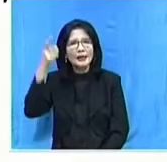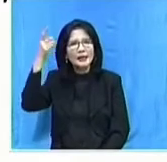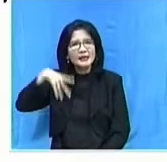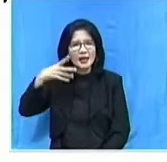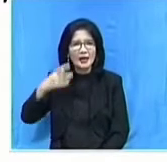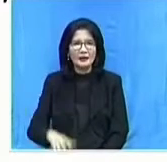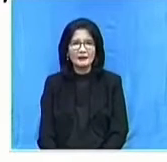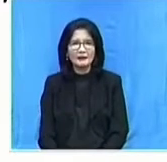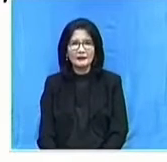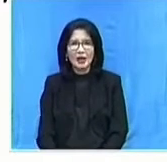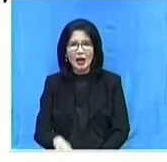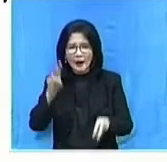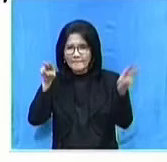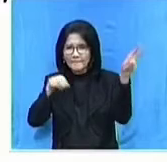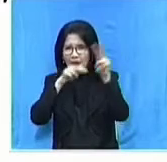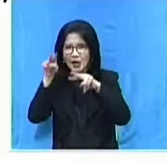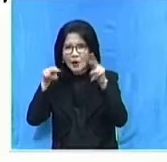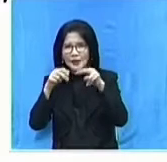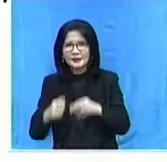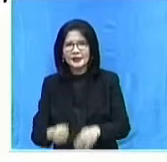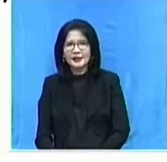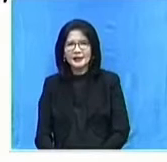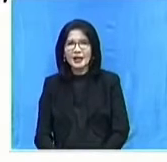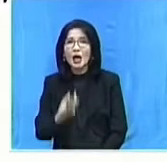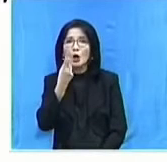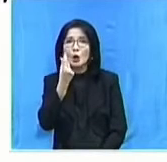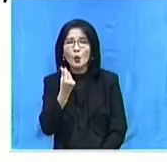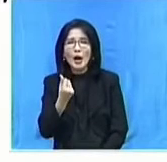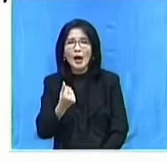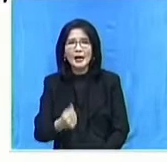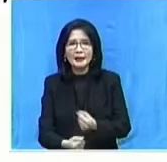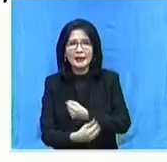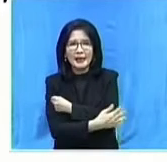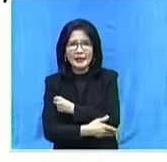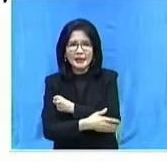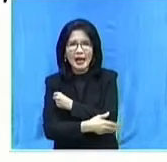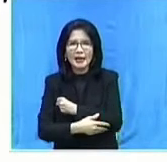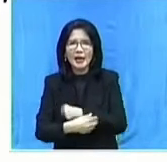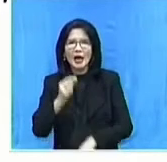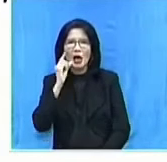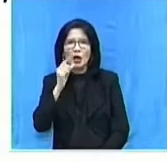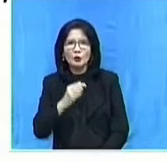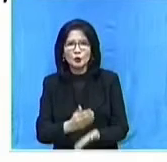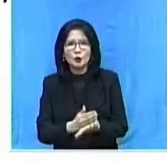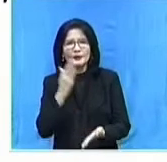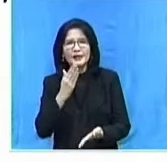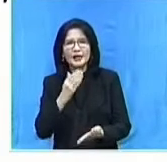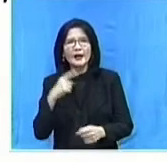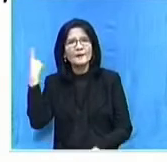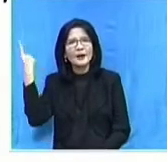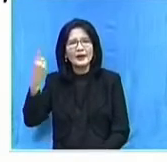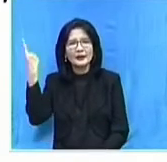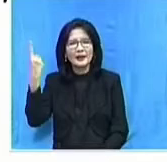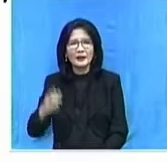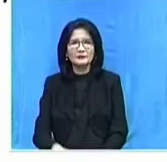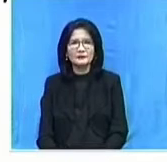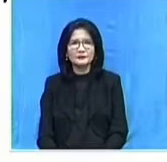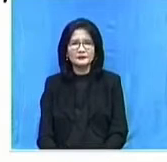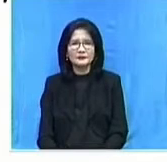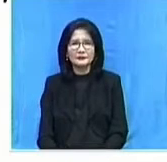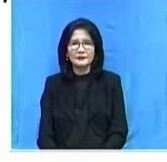6 pengawasan pelaksanaan keuangan negara dalam rangka pelaksanaan kebijakan pemerintah